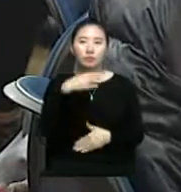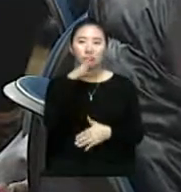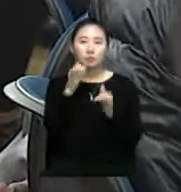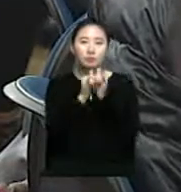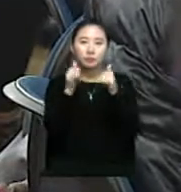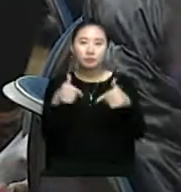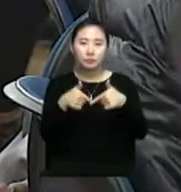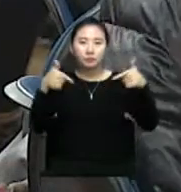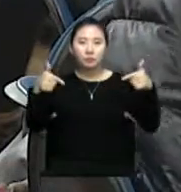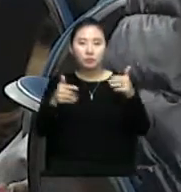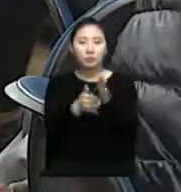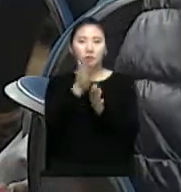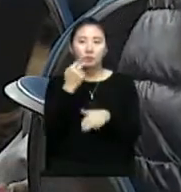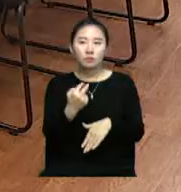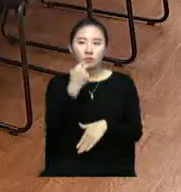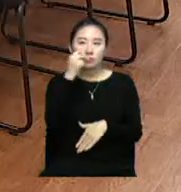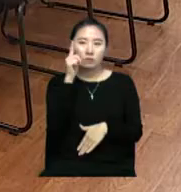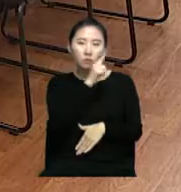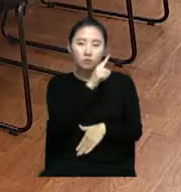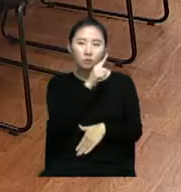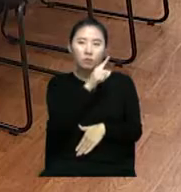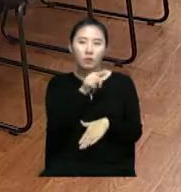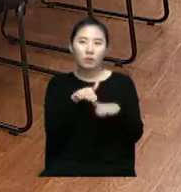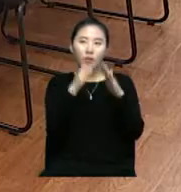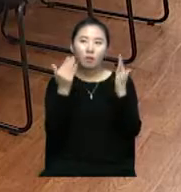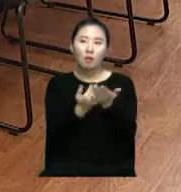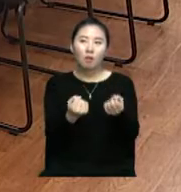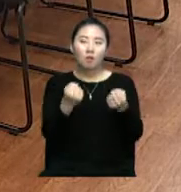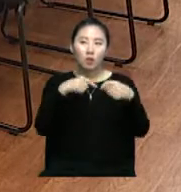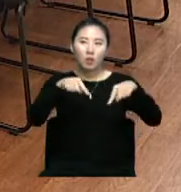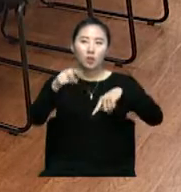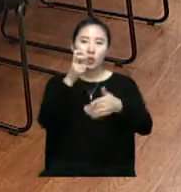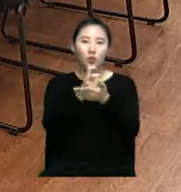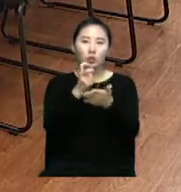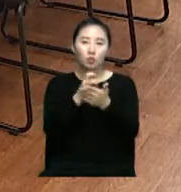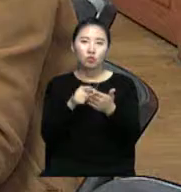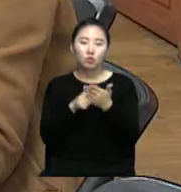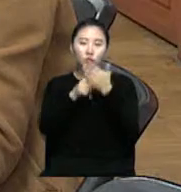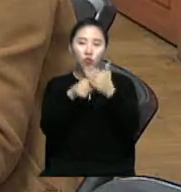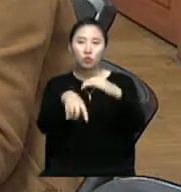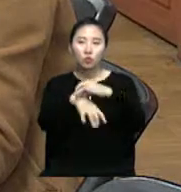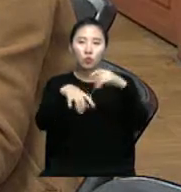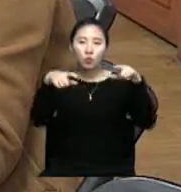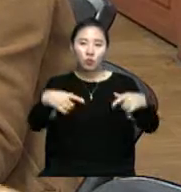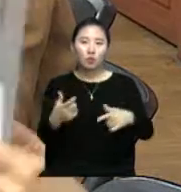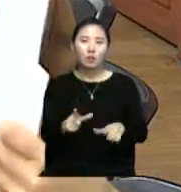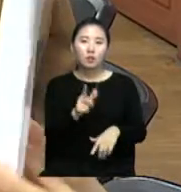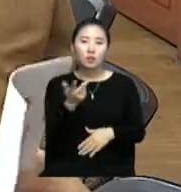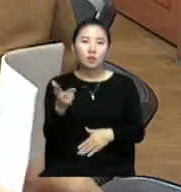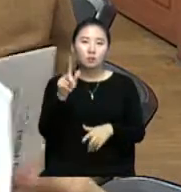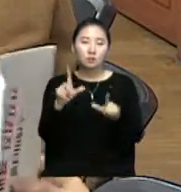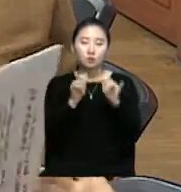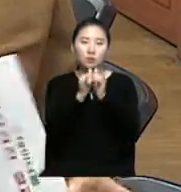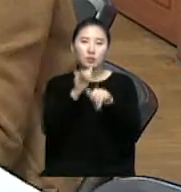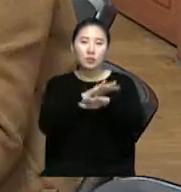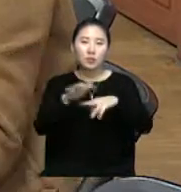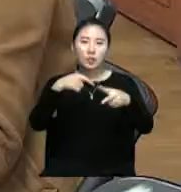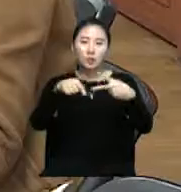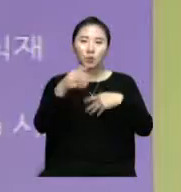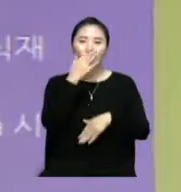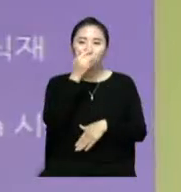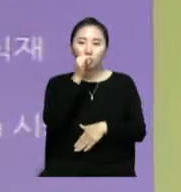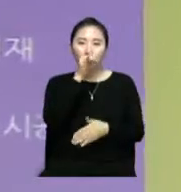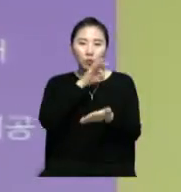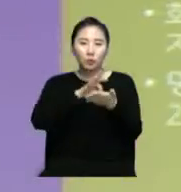인구의 증가와 도시 공기의 악화로 전방위적인 건강 정책을 추진하는 종로. 하지만 주민들이 이를 잘 이용할 수